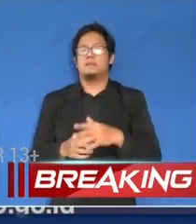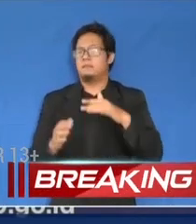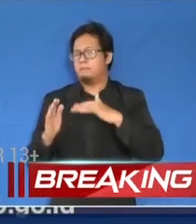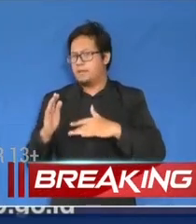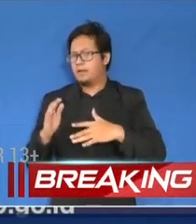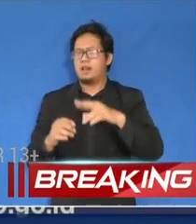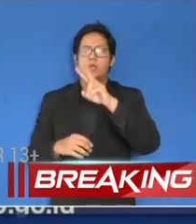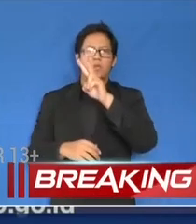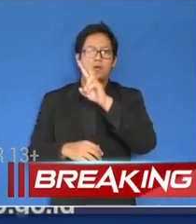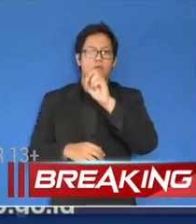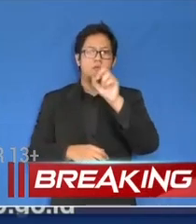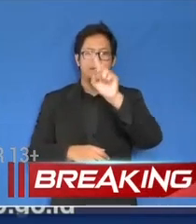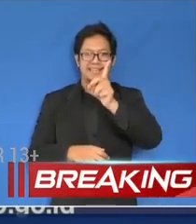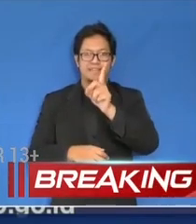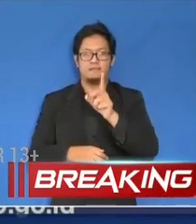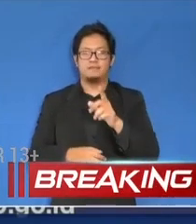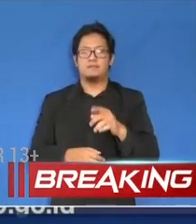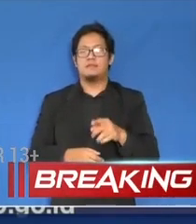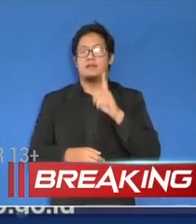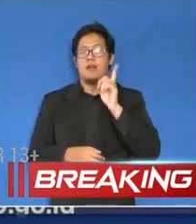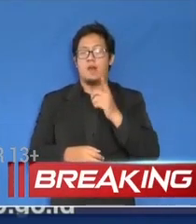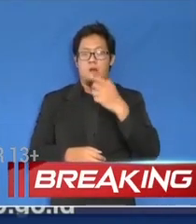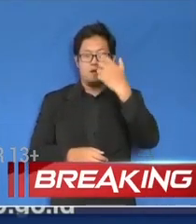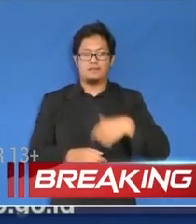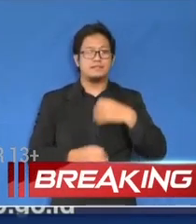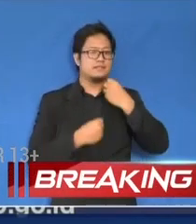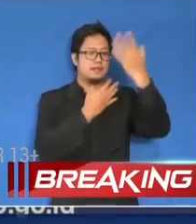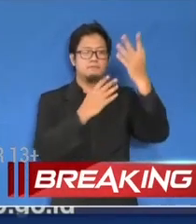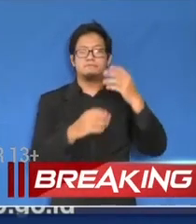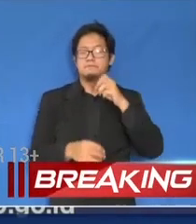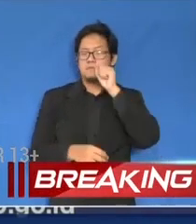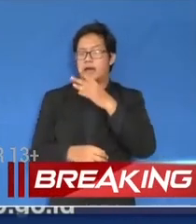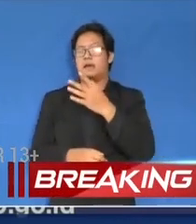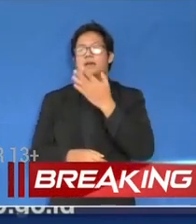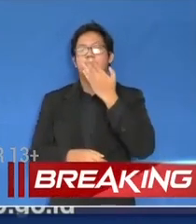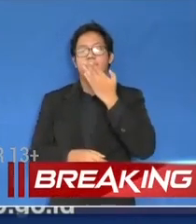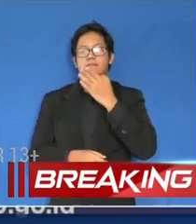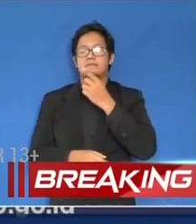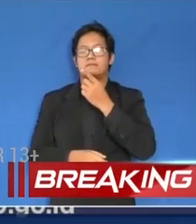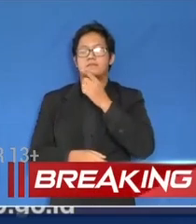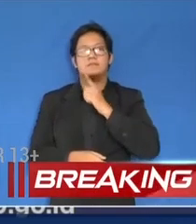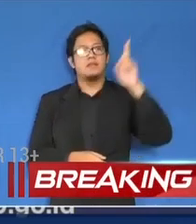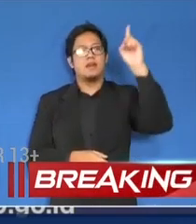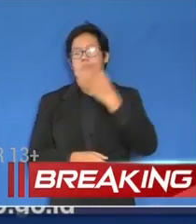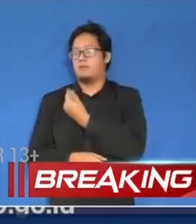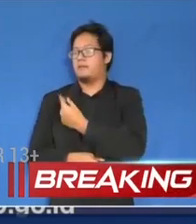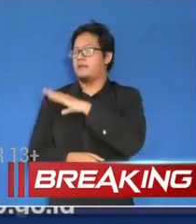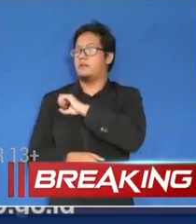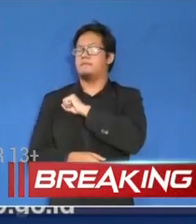20 detik. Bagi kita umat Islam, baca basmalah lah. Insya Allah berkah itu. Huruf banyak itu adalah litabarruk, ya